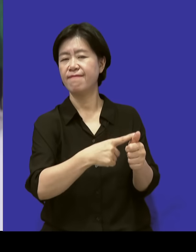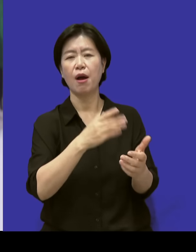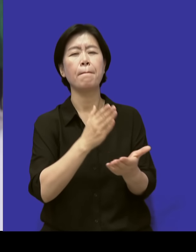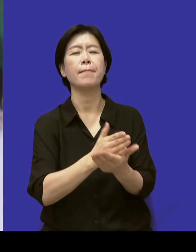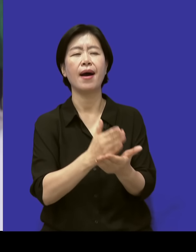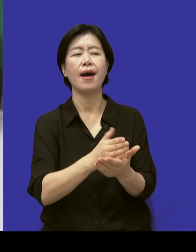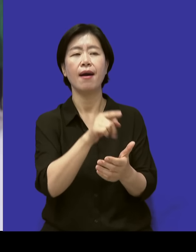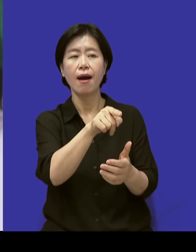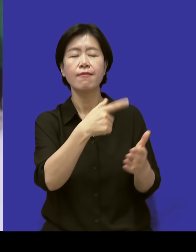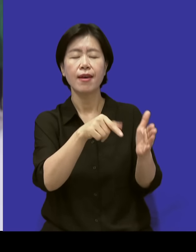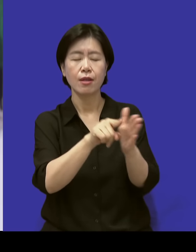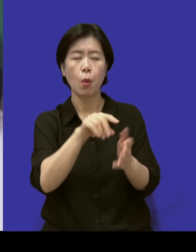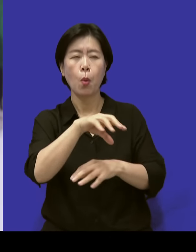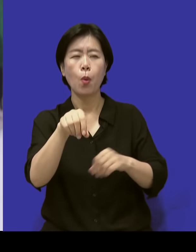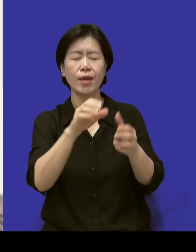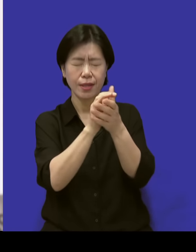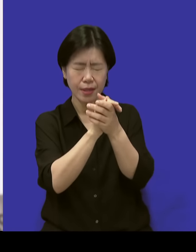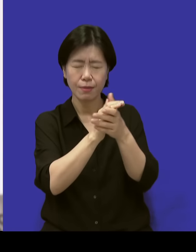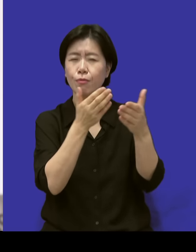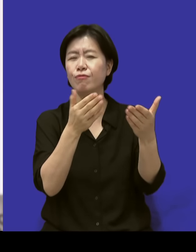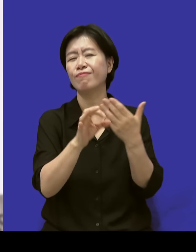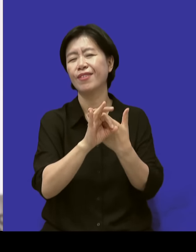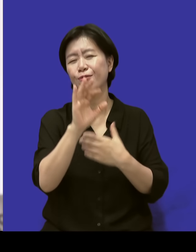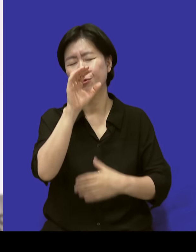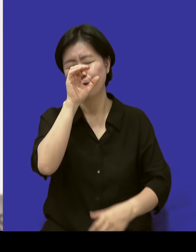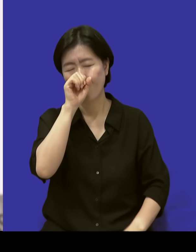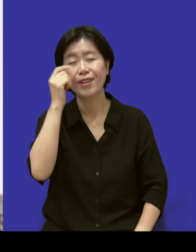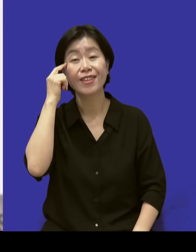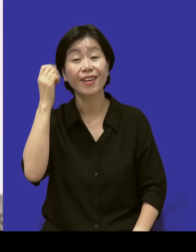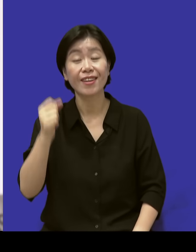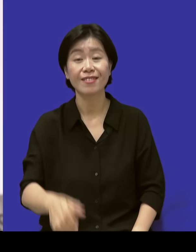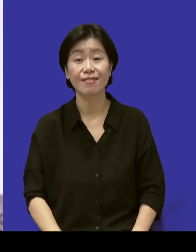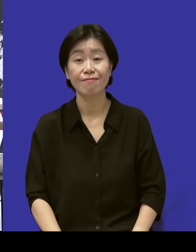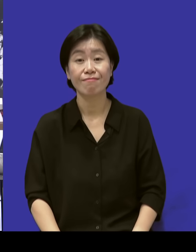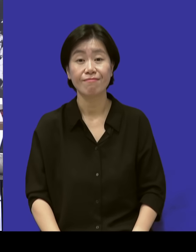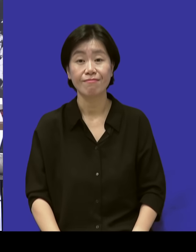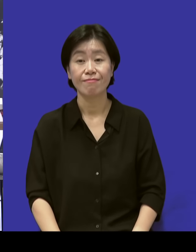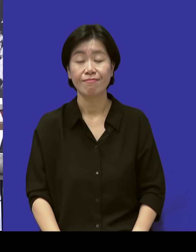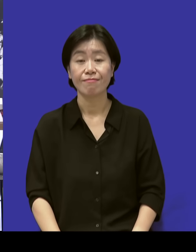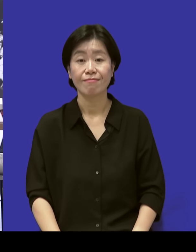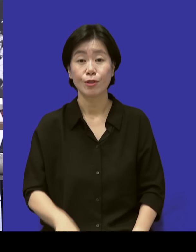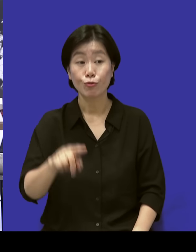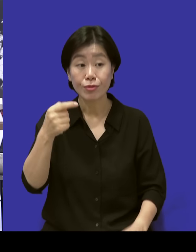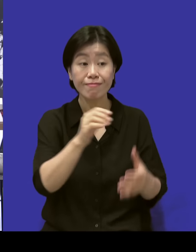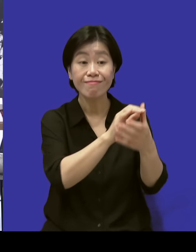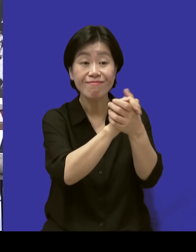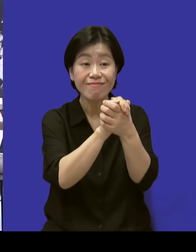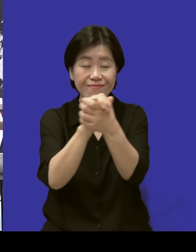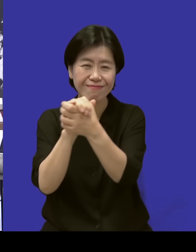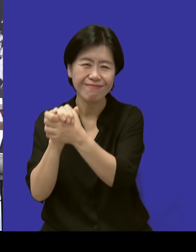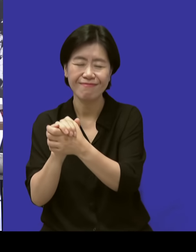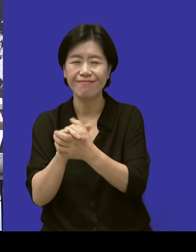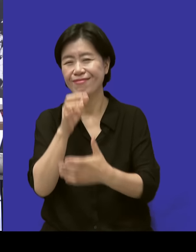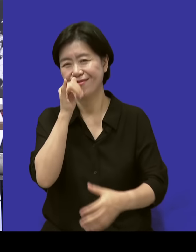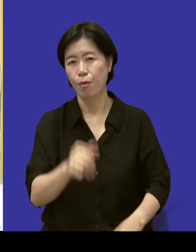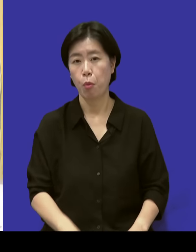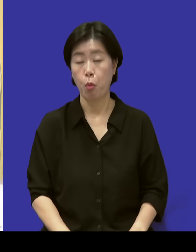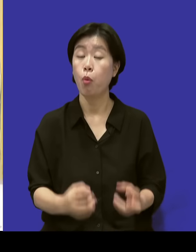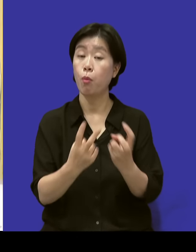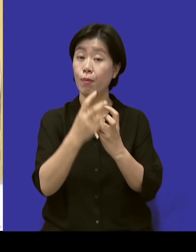기도하는 습관이 생겼어요. 예. 되게 미운 사람 위해서 기도하니까 그 사람이랑 또 친해지더라고, 이상하게. 아, 네. 좋은 방법이에요.